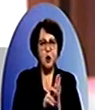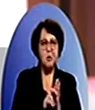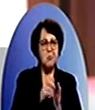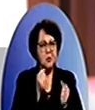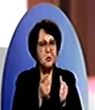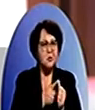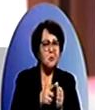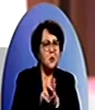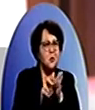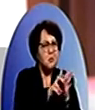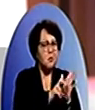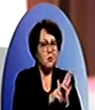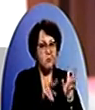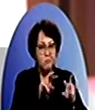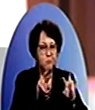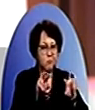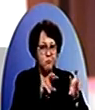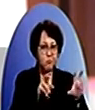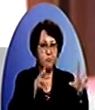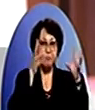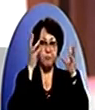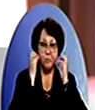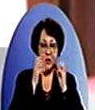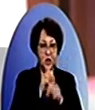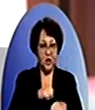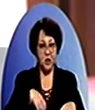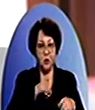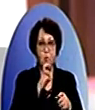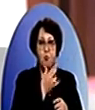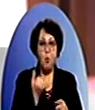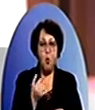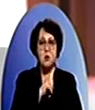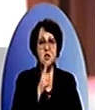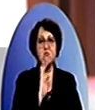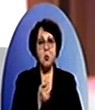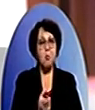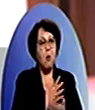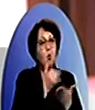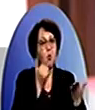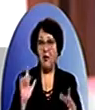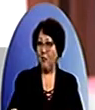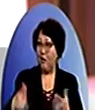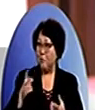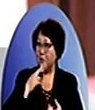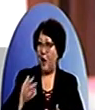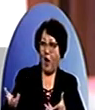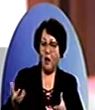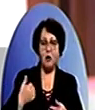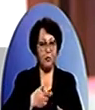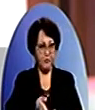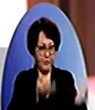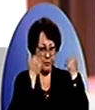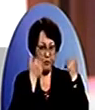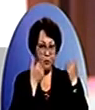гэдэг. Иргэн гэхэд өөрөө ямар унатай, ямар бууз зэвсэгтэй байна ч гэдэг. Энийн бүгдийг бэлтгэлжүүлсэн, бүртгэсэн. А